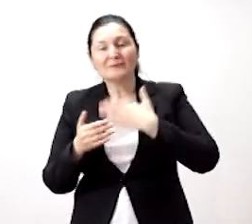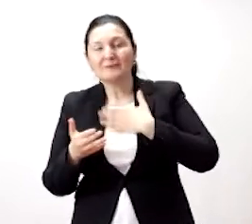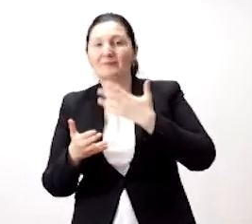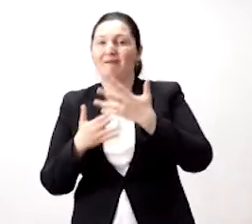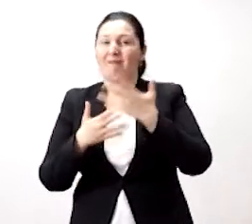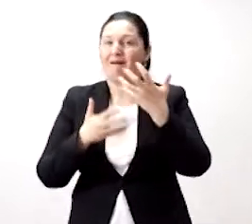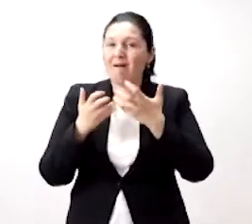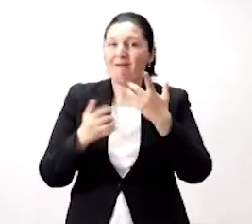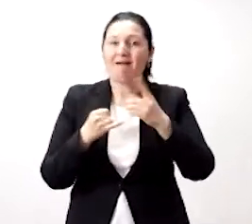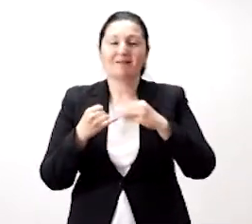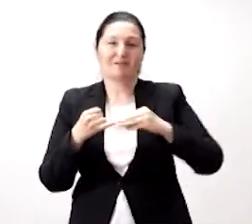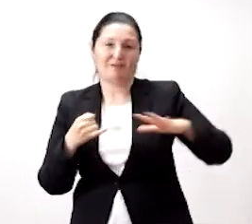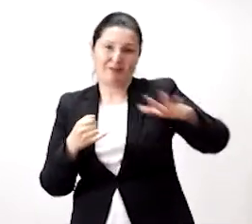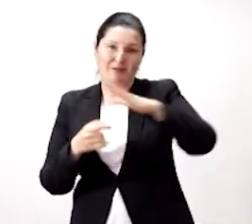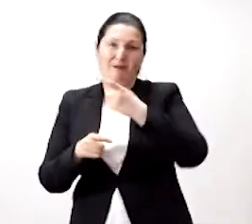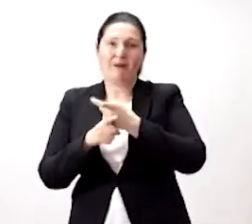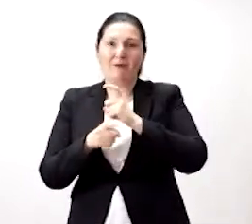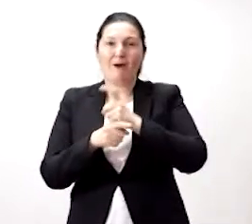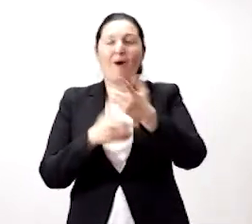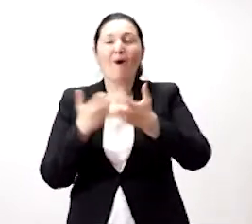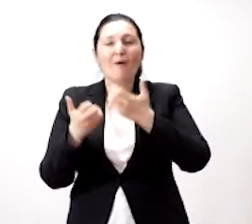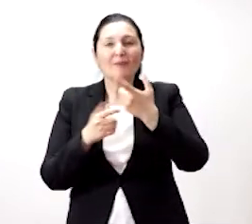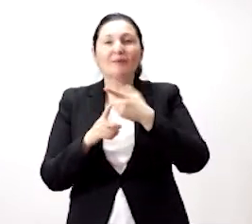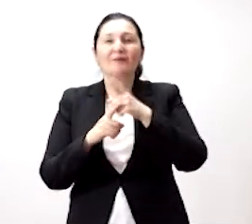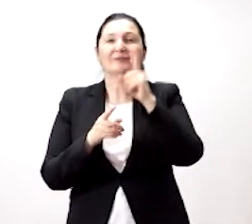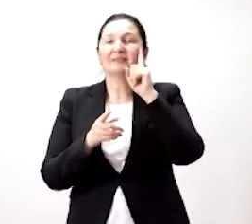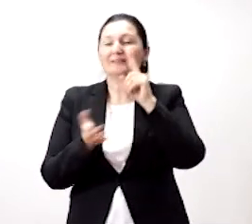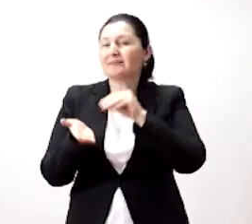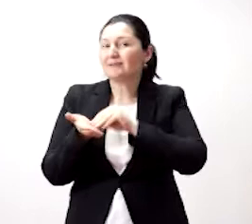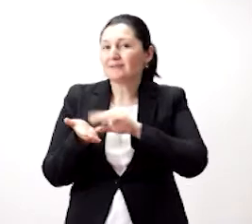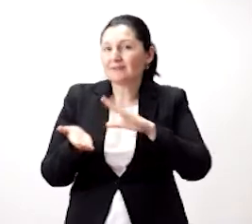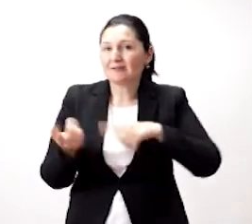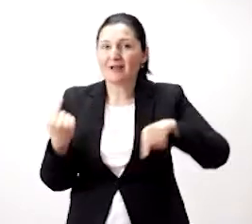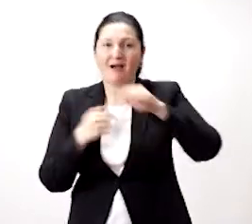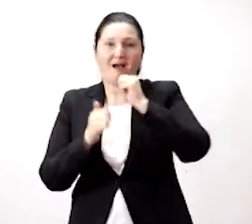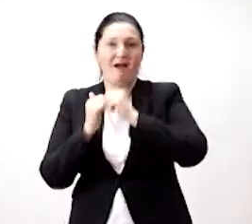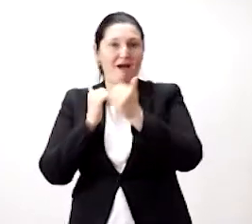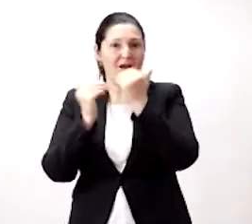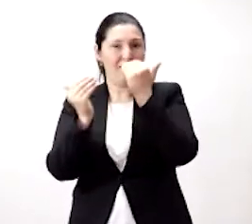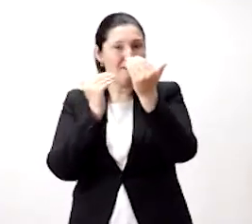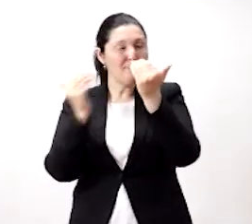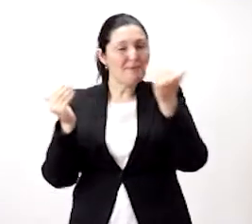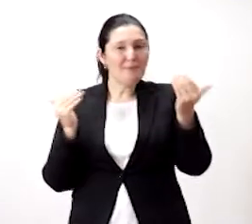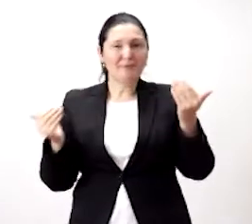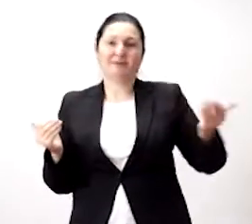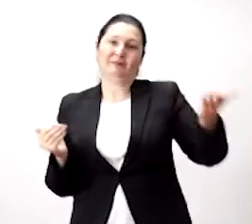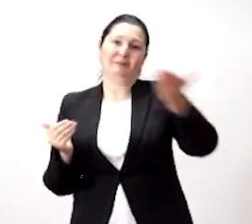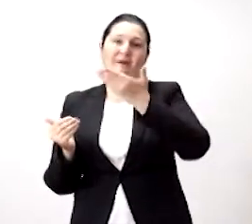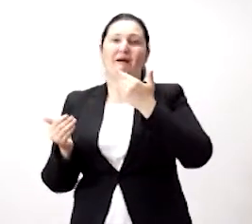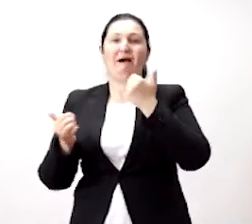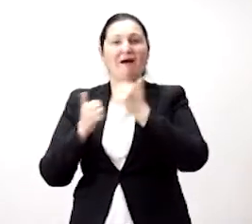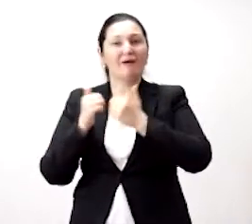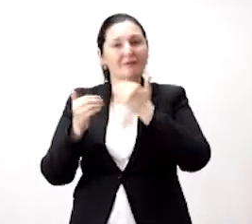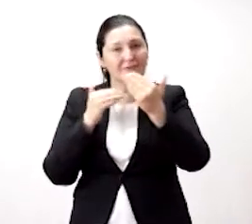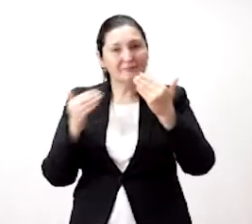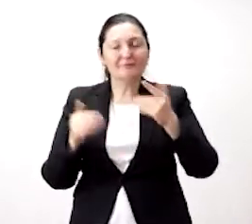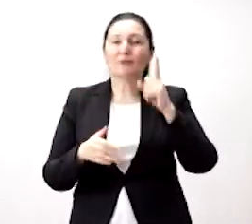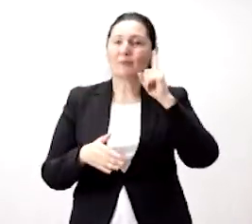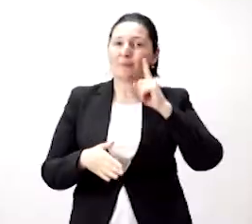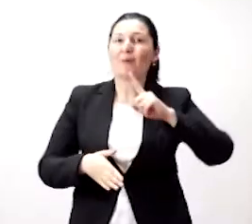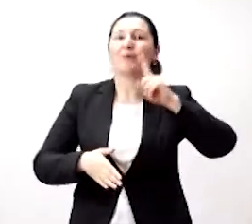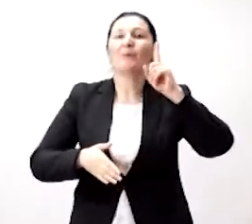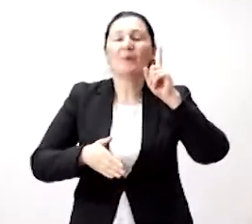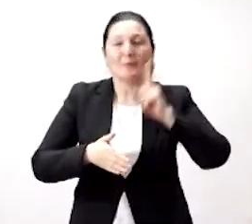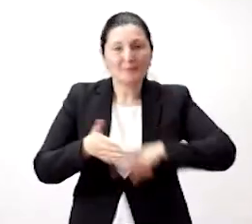эҳтиёт кардани замин, манзараҳои нотакрораш вазифаи ҳар яки мост. Бале. Умедворам,